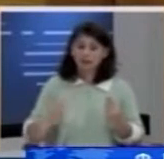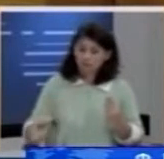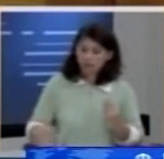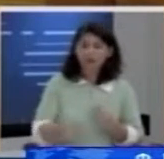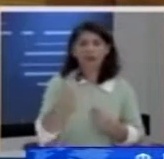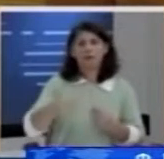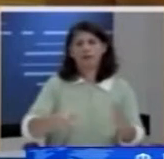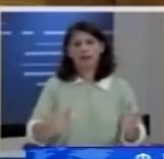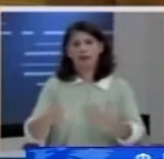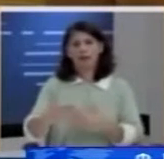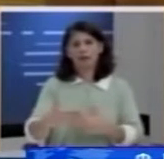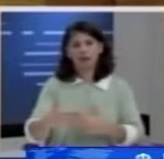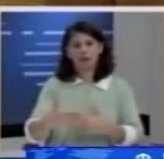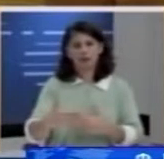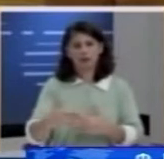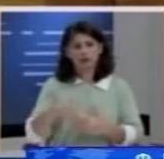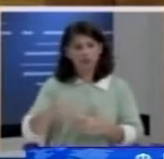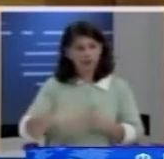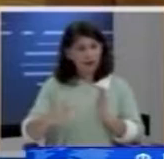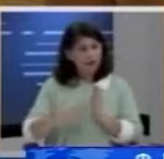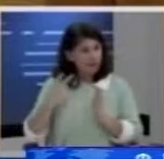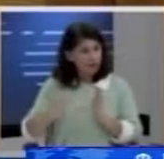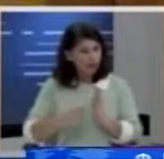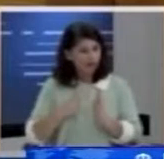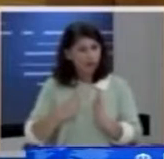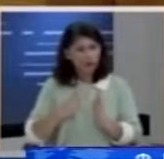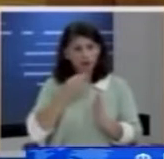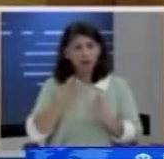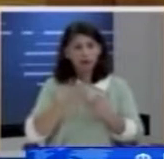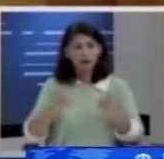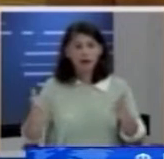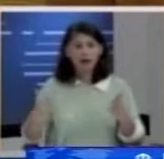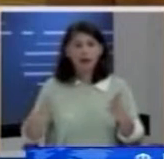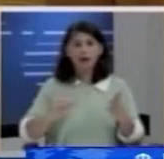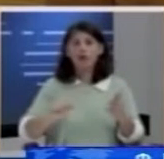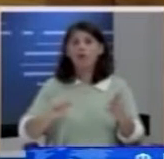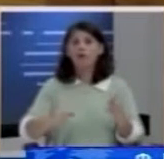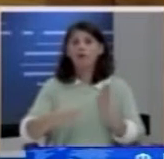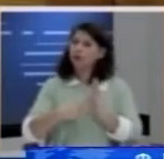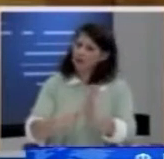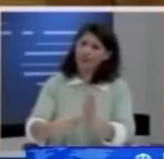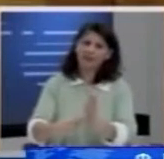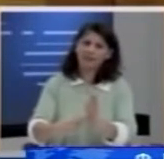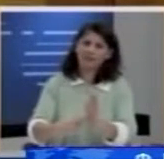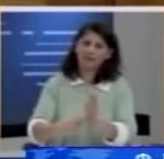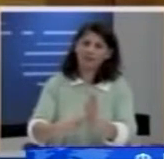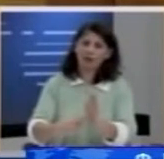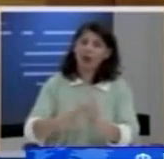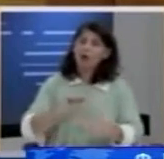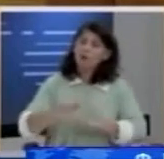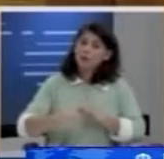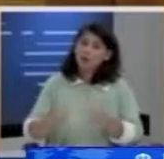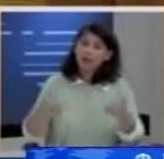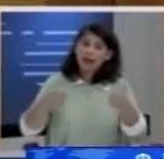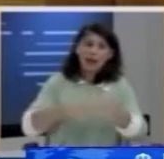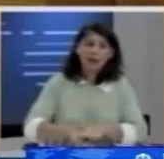την κάλπη. Και δείξατε εδώ μέσα για δεύτερη φορά τον μεγάλο σας φόβο. Προσπαθώντας να